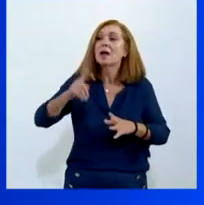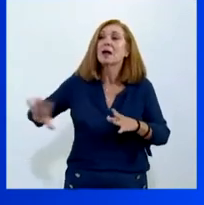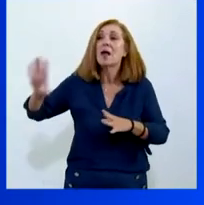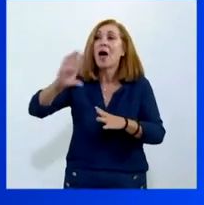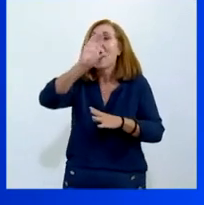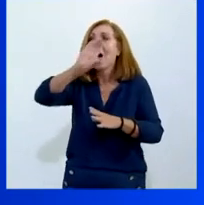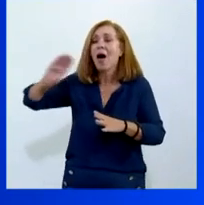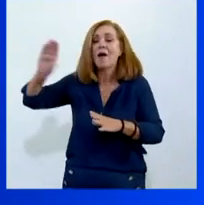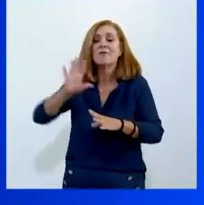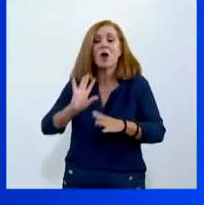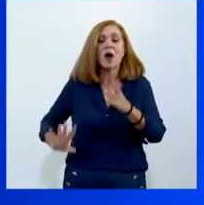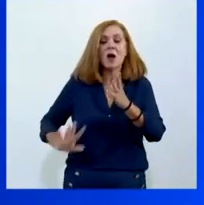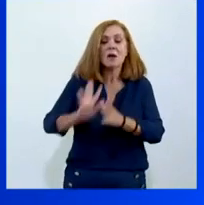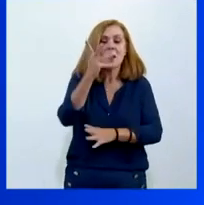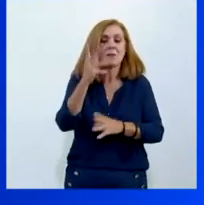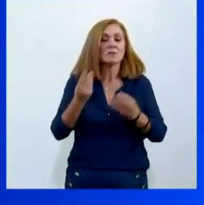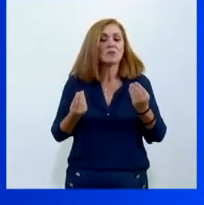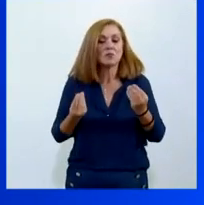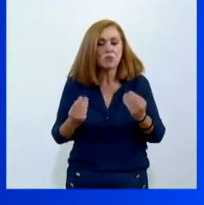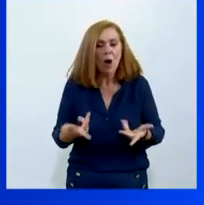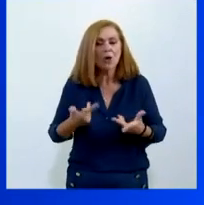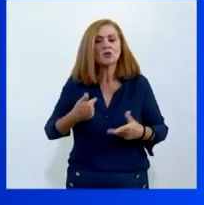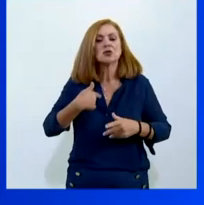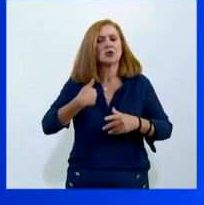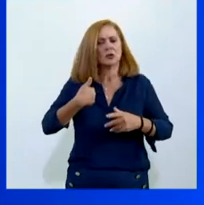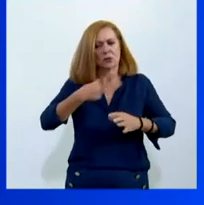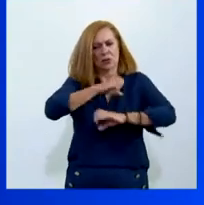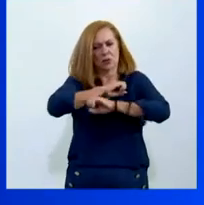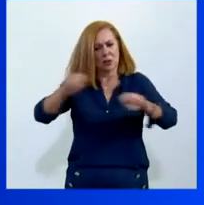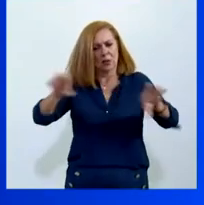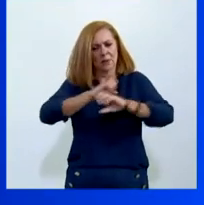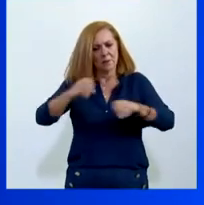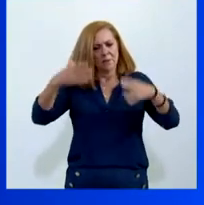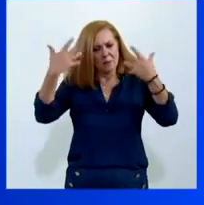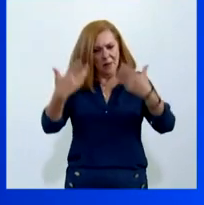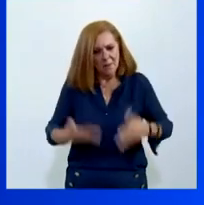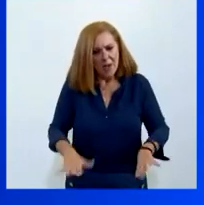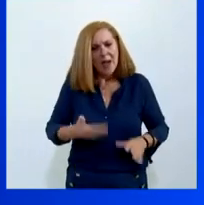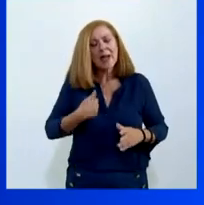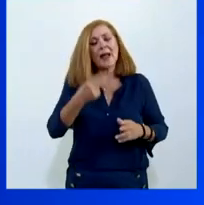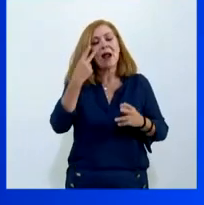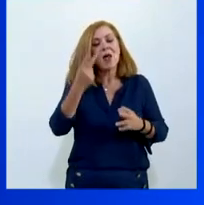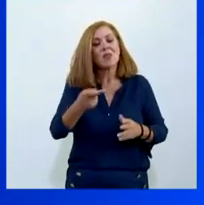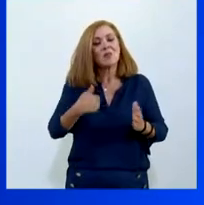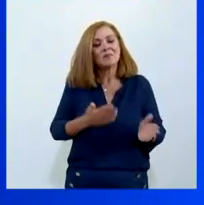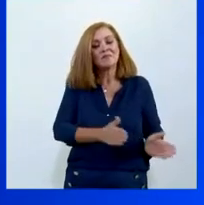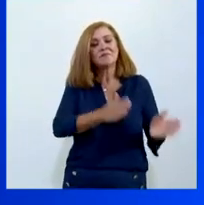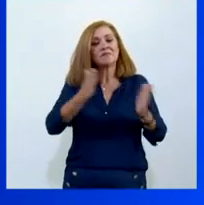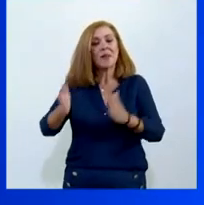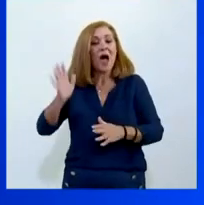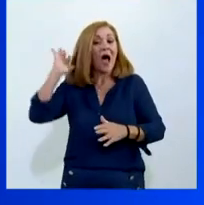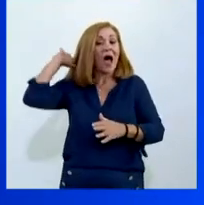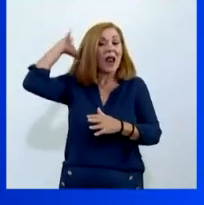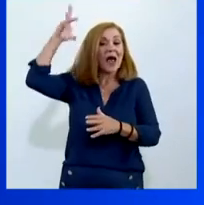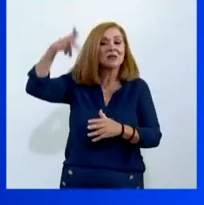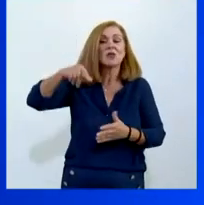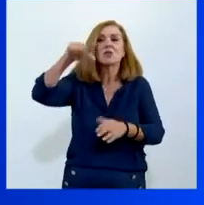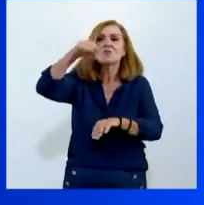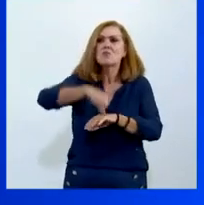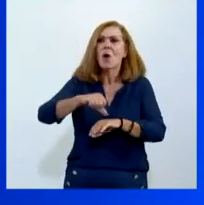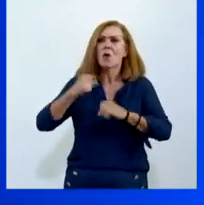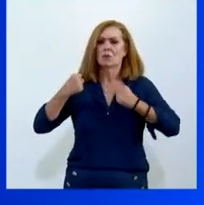Εύρου, σε συνέχεια πραγμάτων τα οποία έχουμε ήδη εξαγγείλει, για να βλέπουμε και την άλλη πλευρά του νομίσματος. Η Αλεξανδρούπολη είναι μια πόλη πάρα πολύ